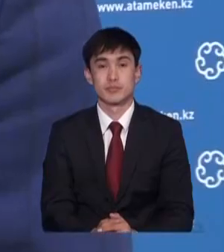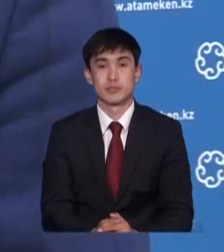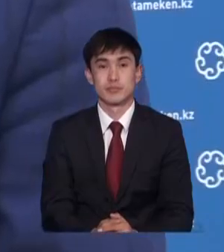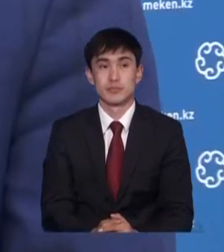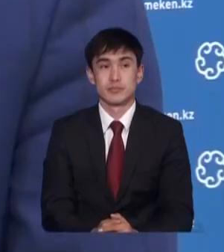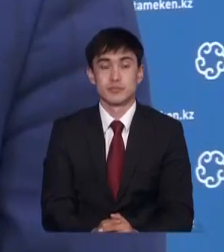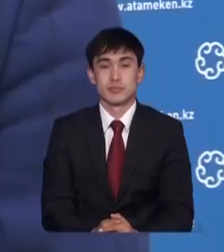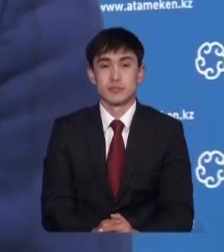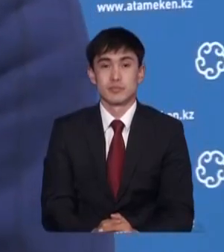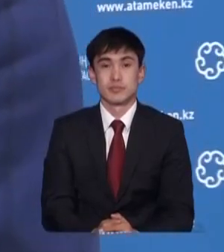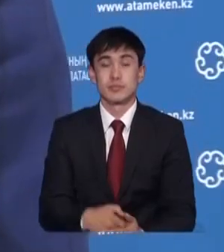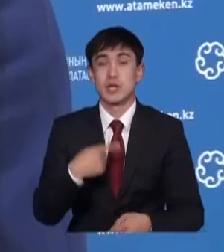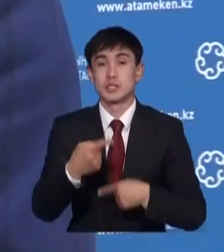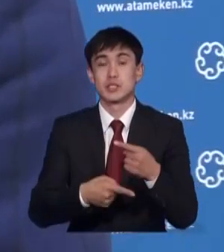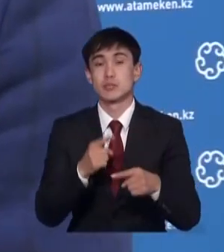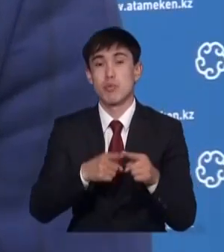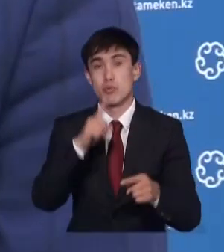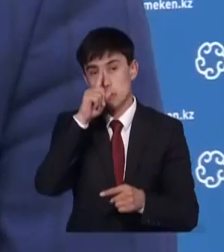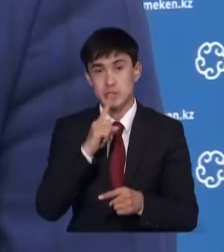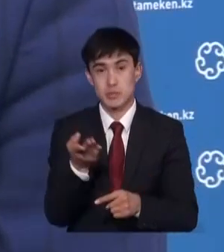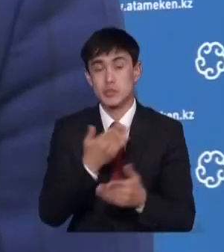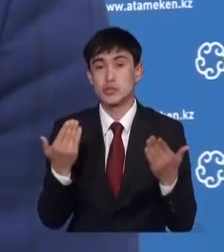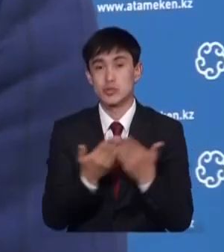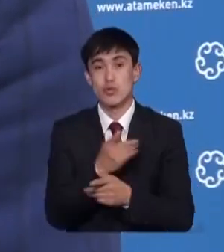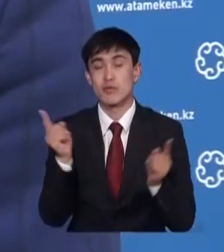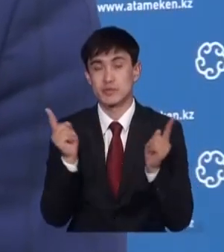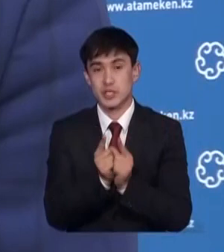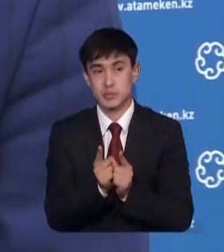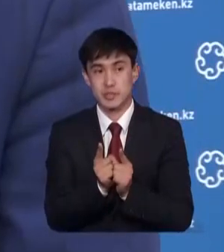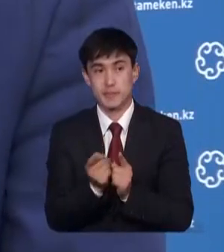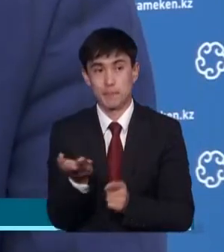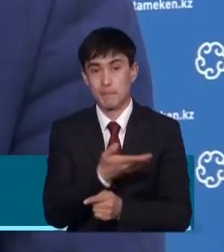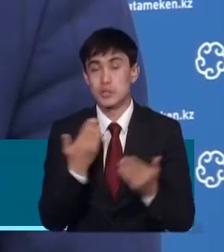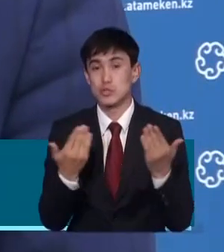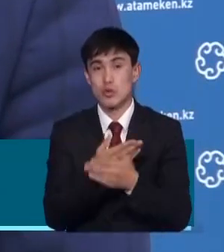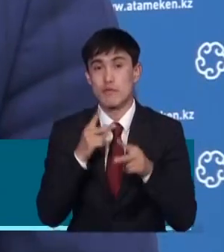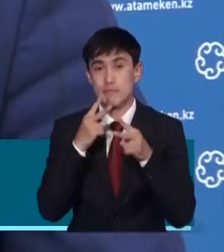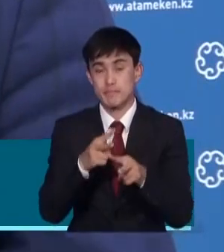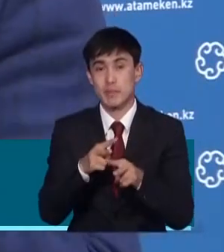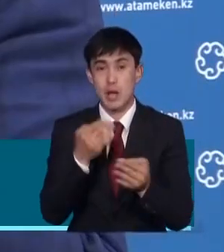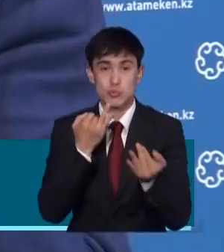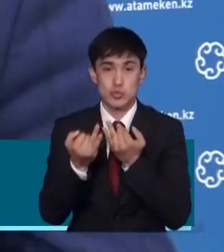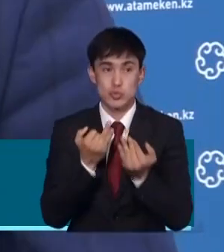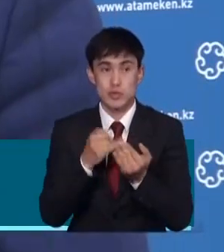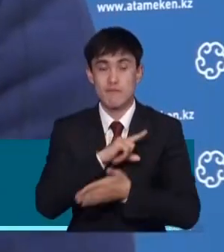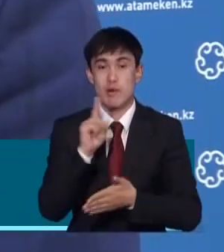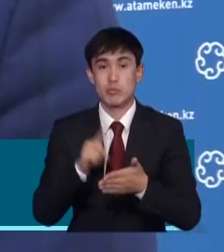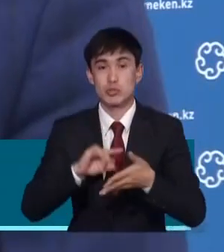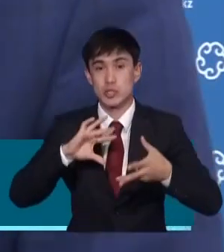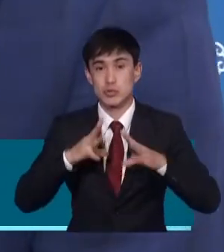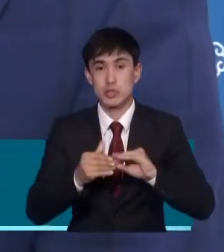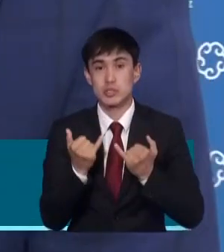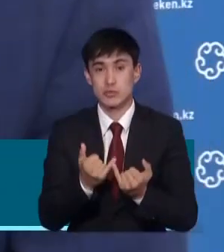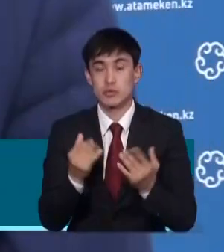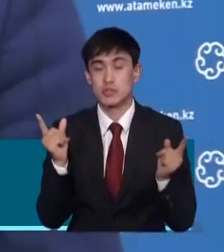характера уже через полтора месяца мы снова встретимся мы снова встретимся и обсудим уже Вопрос результаты